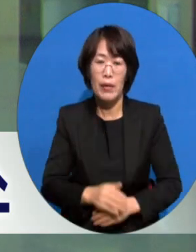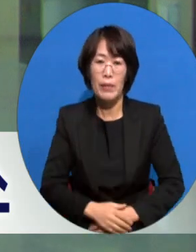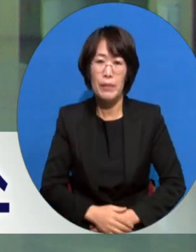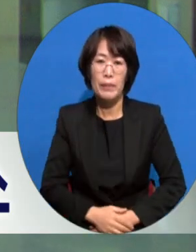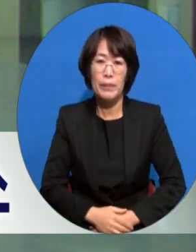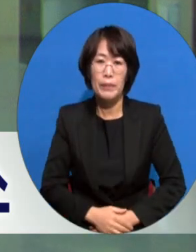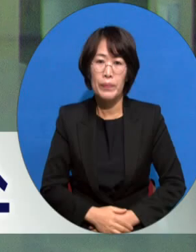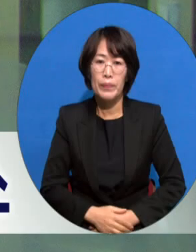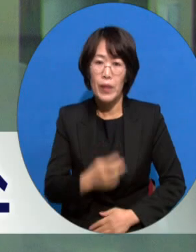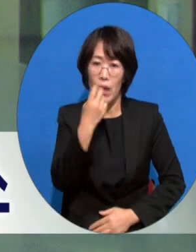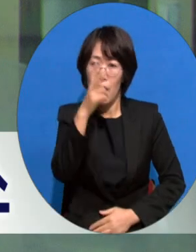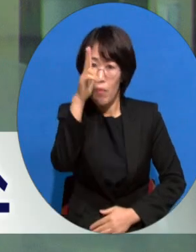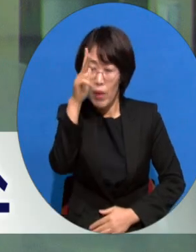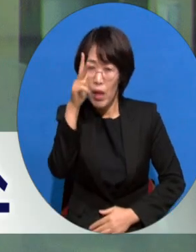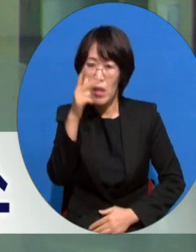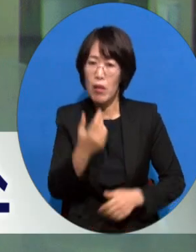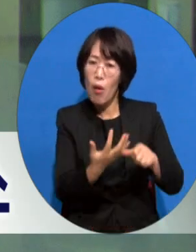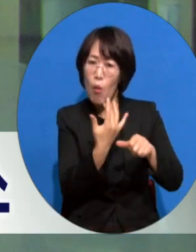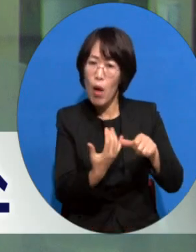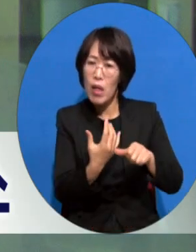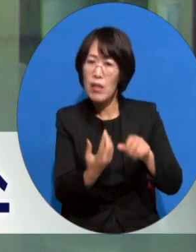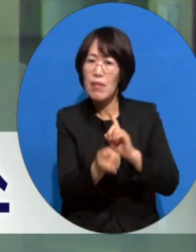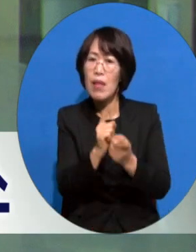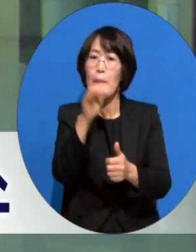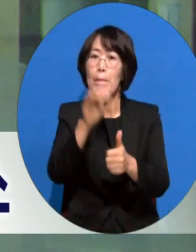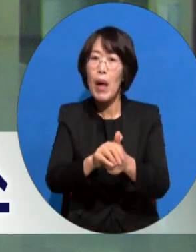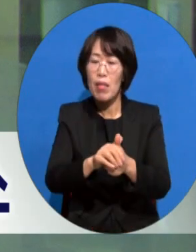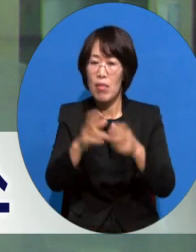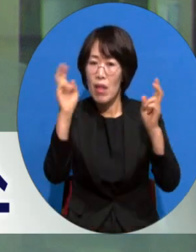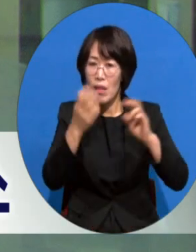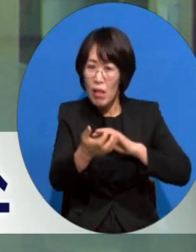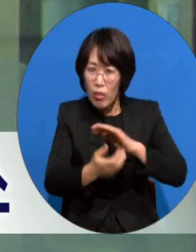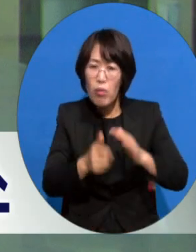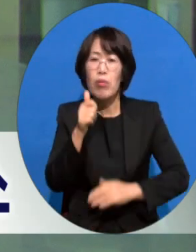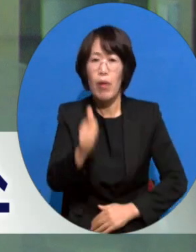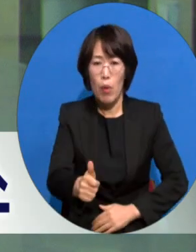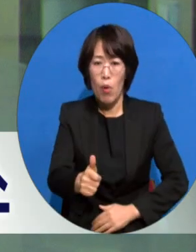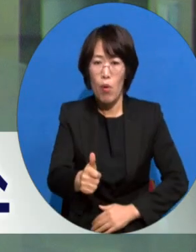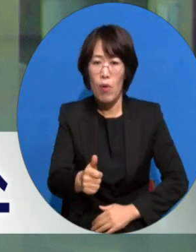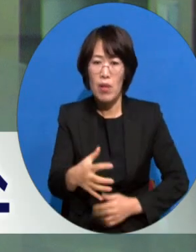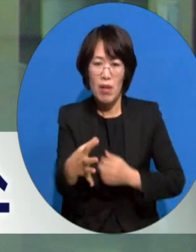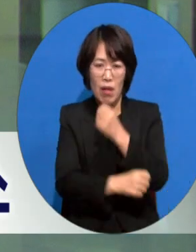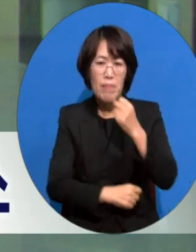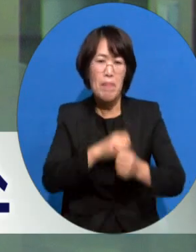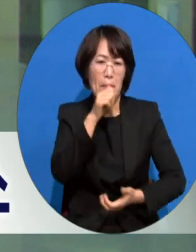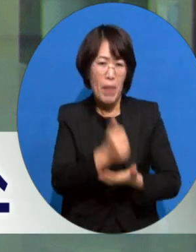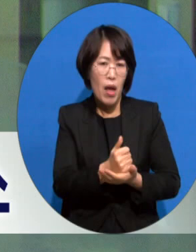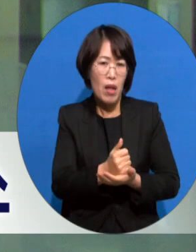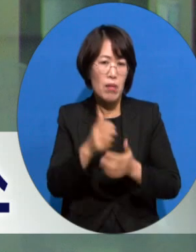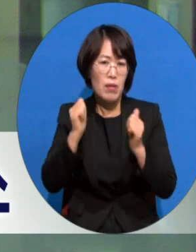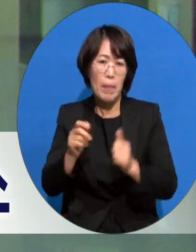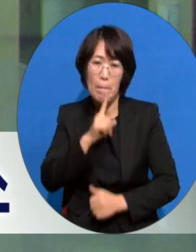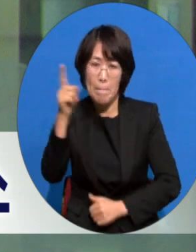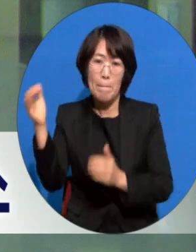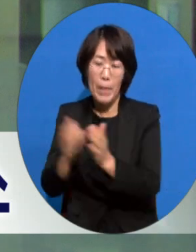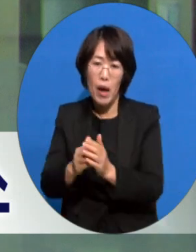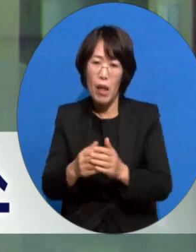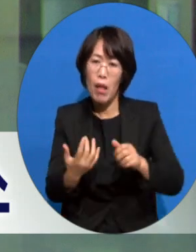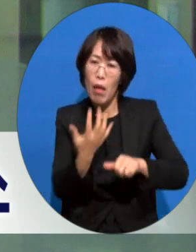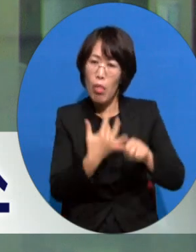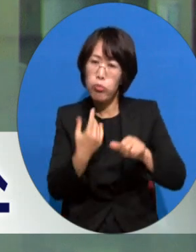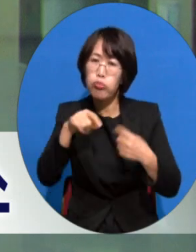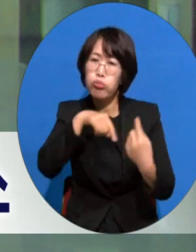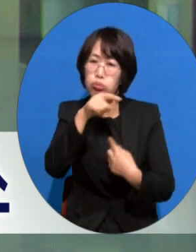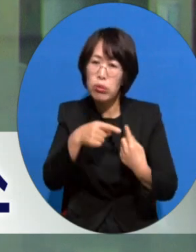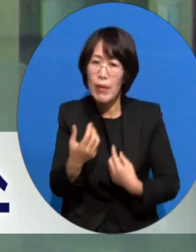확인됐습니다. 검찰이 화장장 위탁 운영 업체 전 대표를 횡령 혐의로 재판에 넘겼는데 화장장